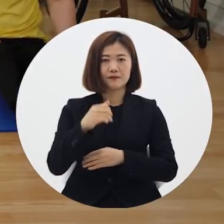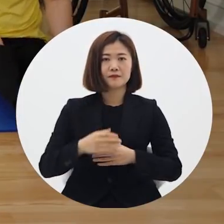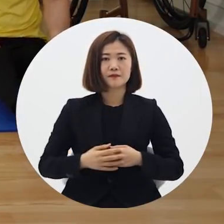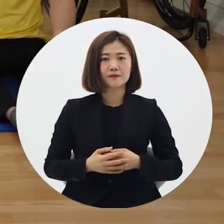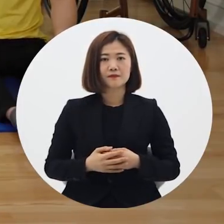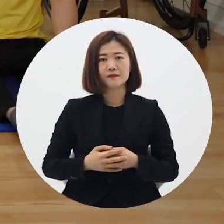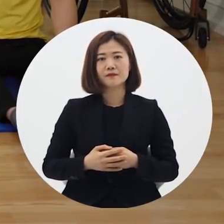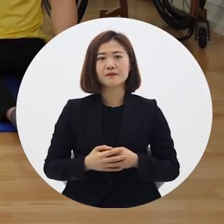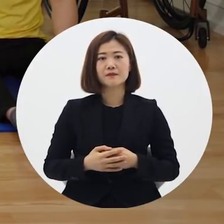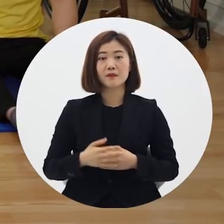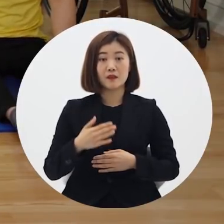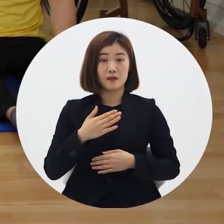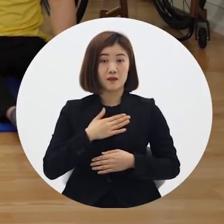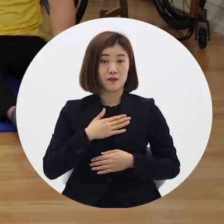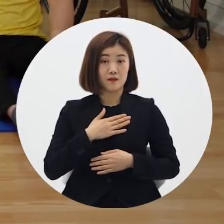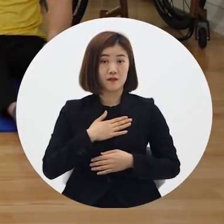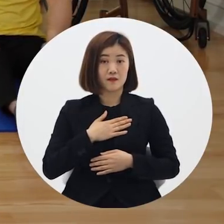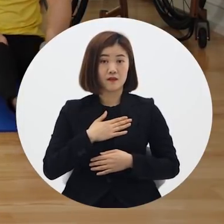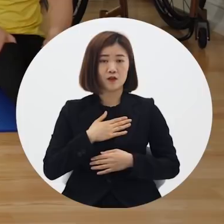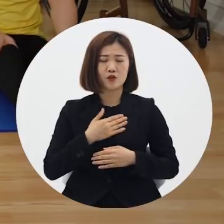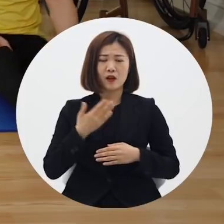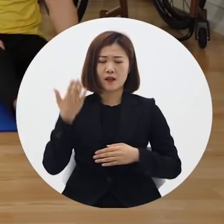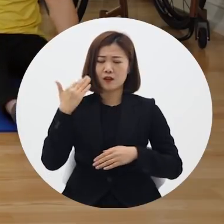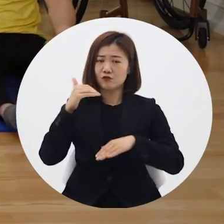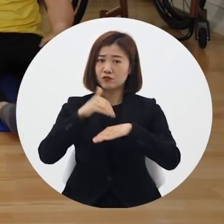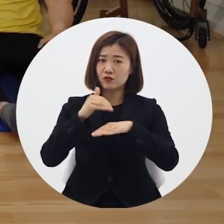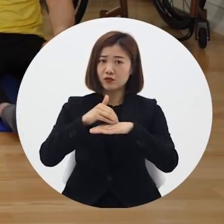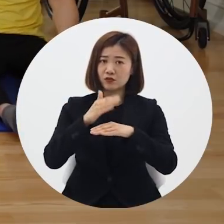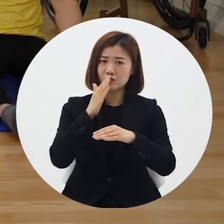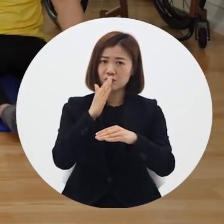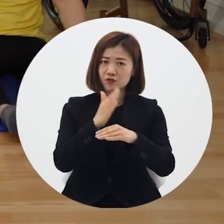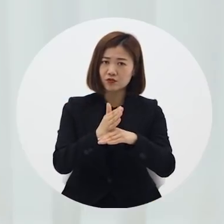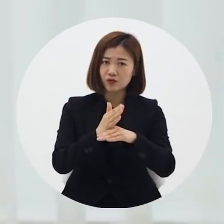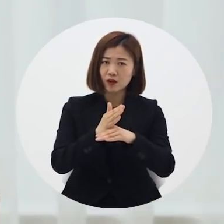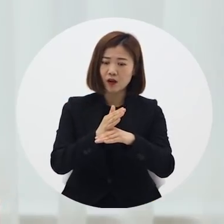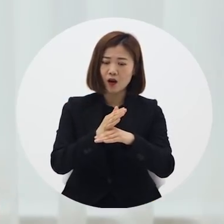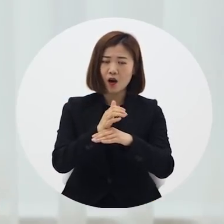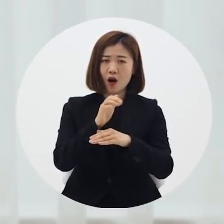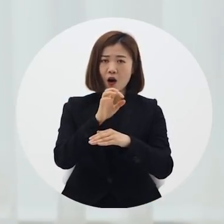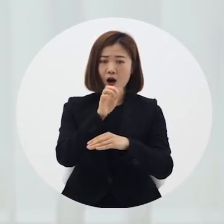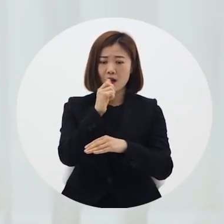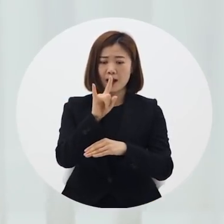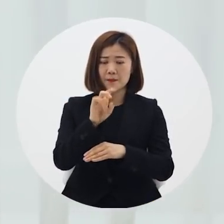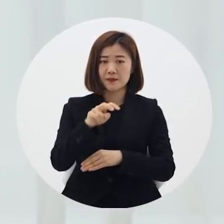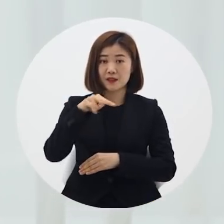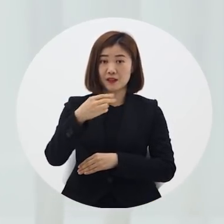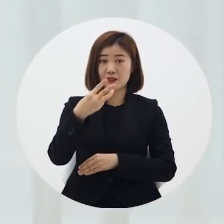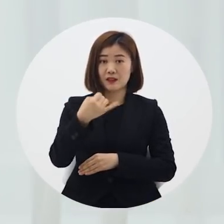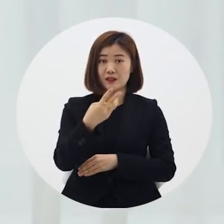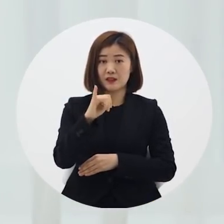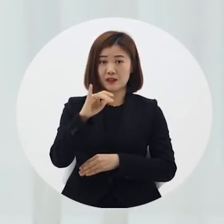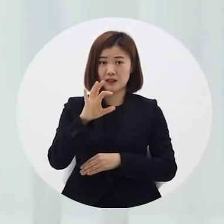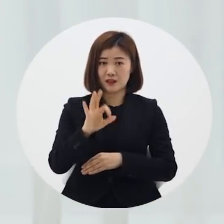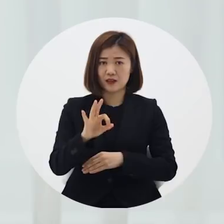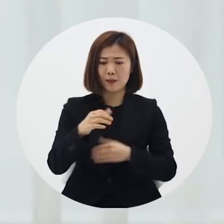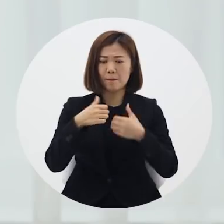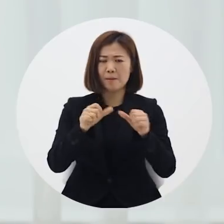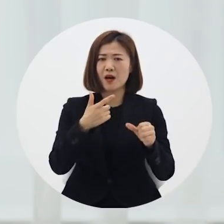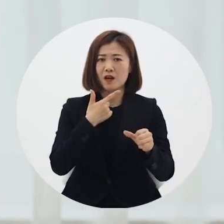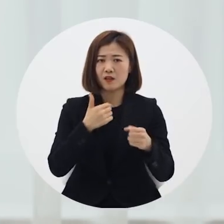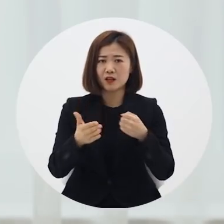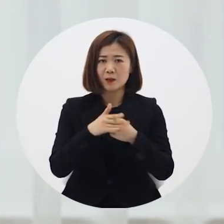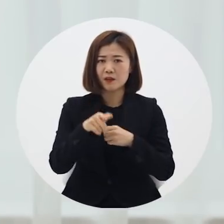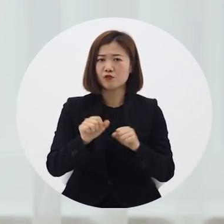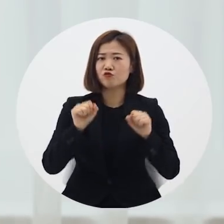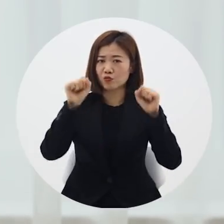됩니다. 저 같은 경우에는 훈련 중에 엑스트림 파이브 당해서 이 스트레칭을 굉장히 잘 하고 있거든요. 네. 대신